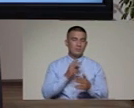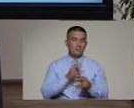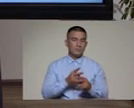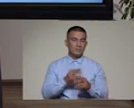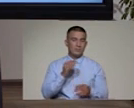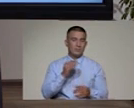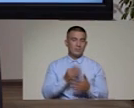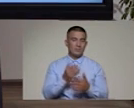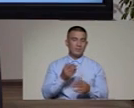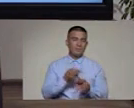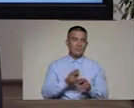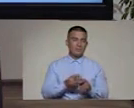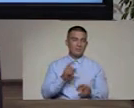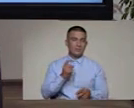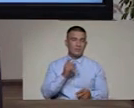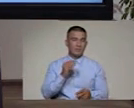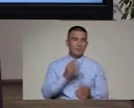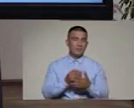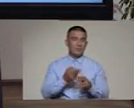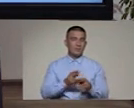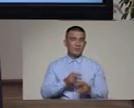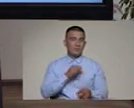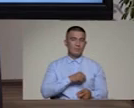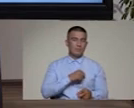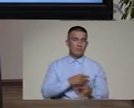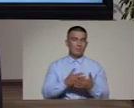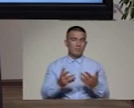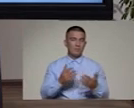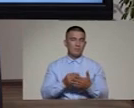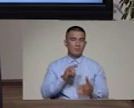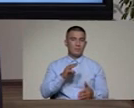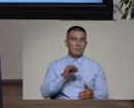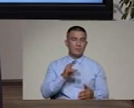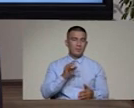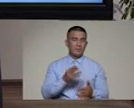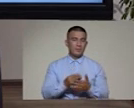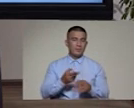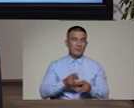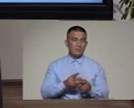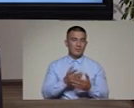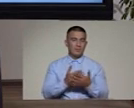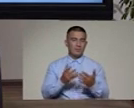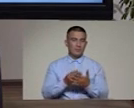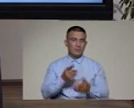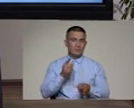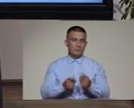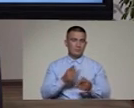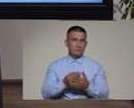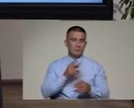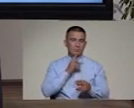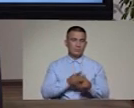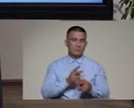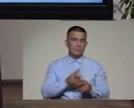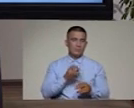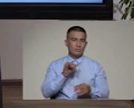qanday? Tipik metal maslarnikichi? Dar haqiqat, tipik metal degani haqiqiy metallik xossasiga